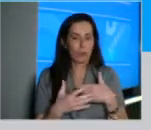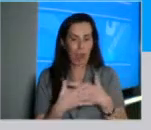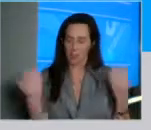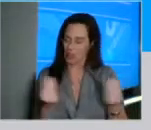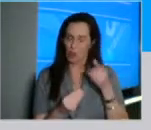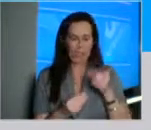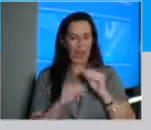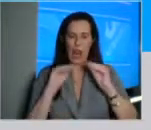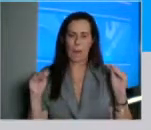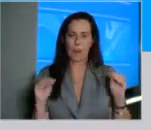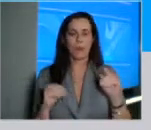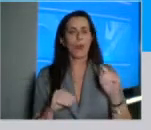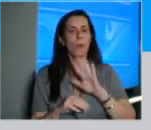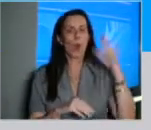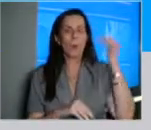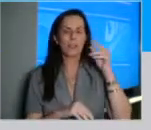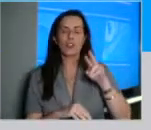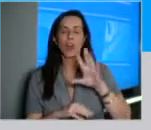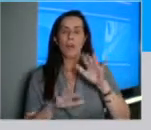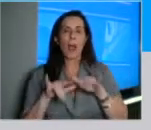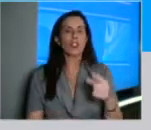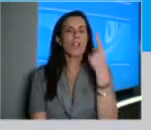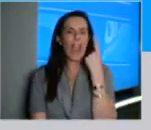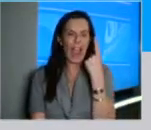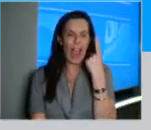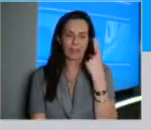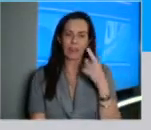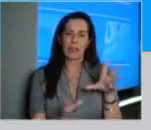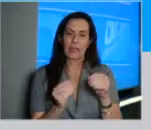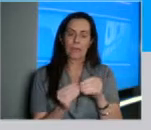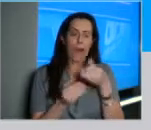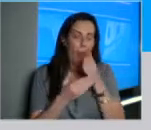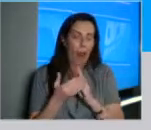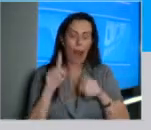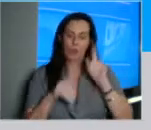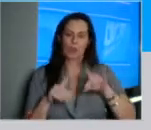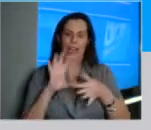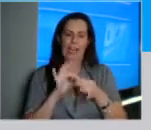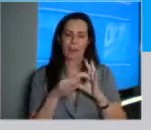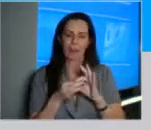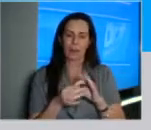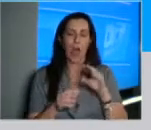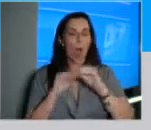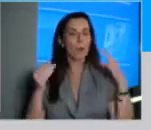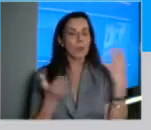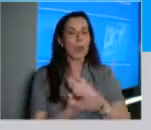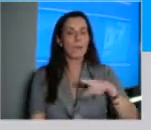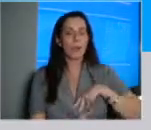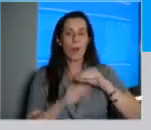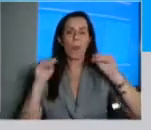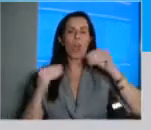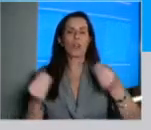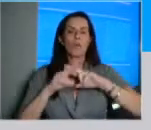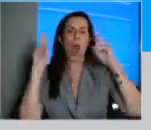הציוד הראוי ללימודים, ובכל בית הספר יש רק מחשב אחד עם גישה חלקית לאינטרנט. טביצ'י זכה בפרס המורה